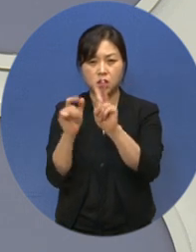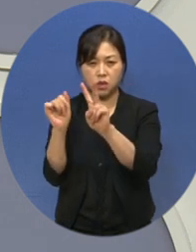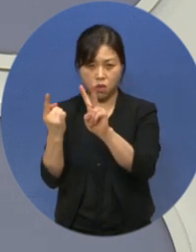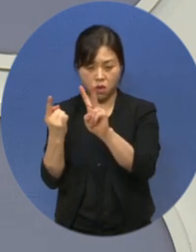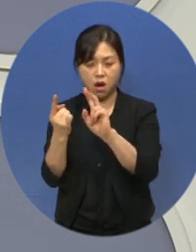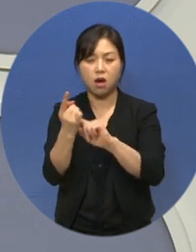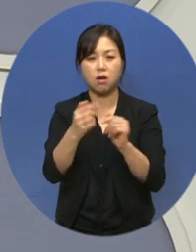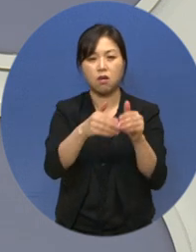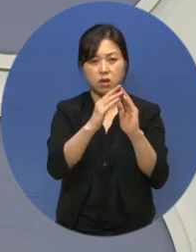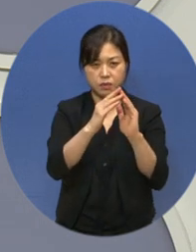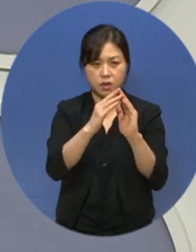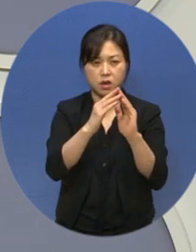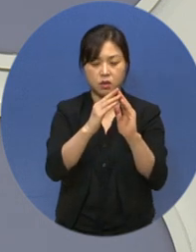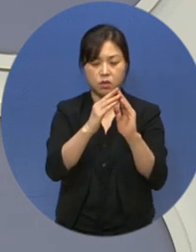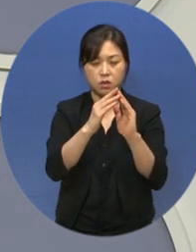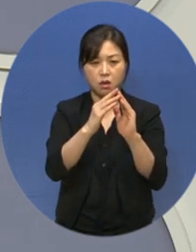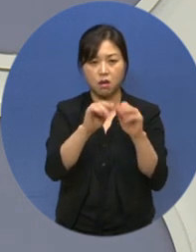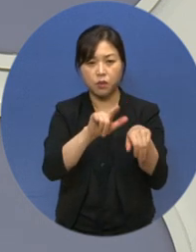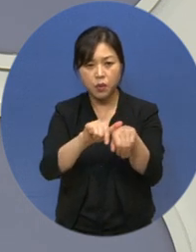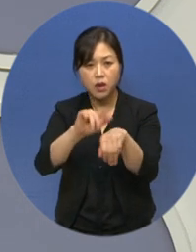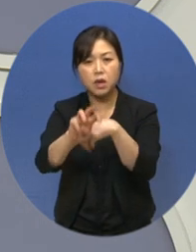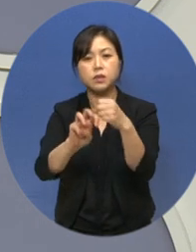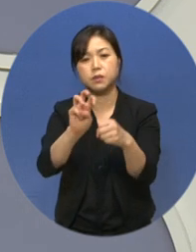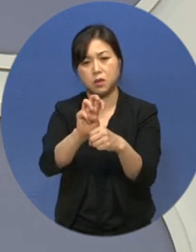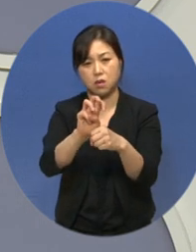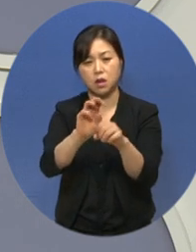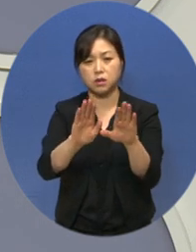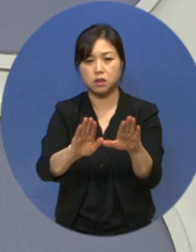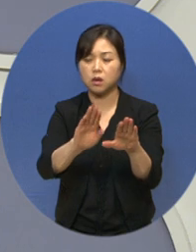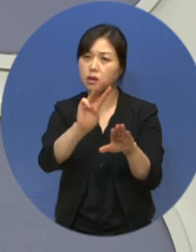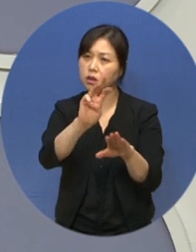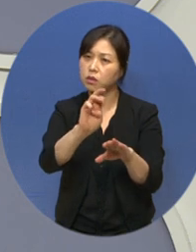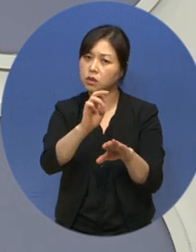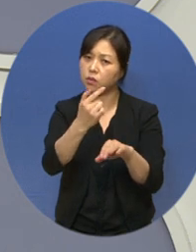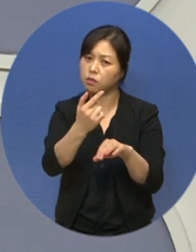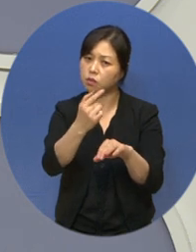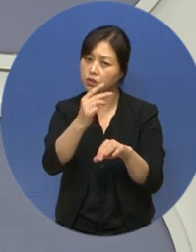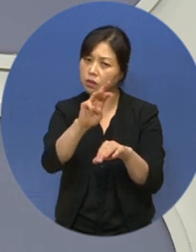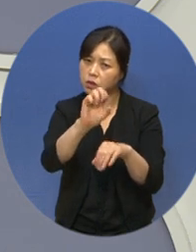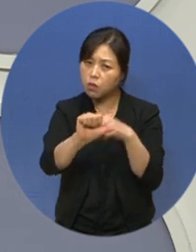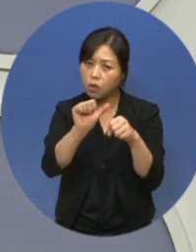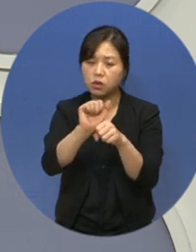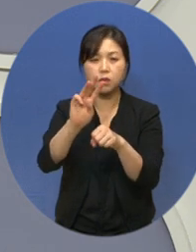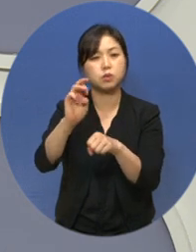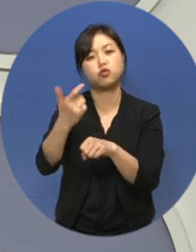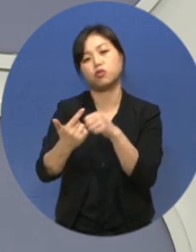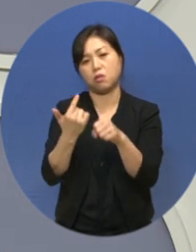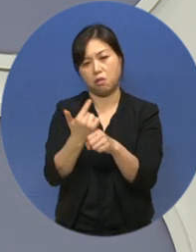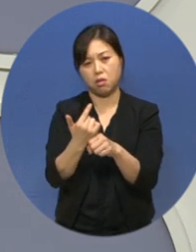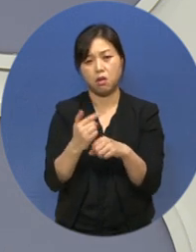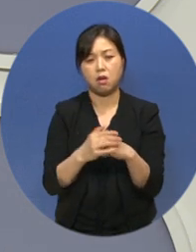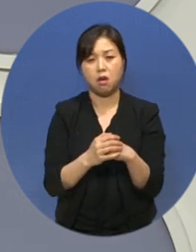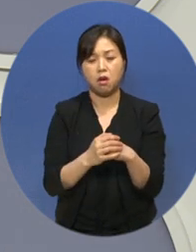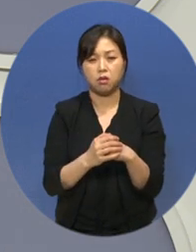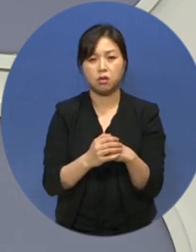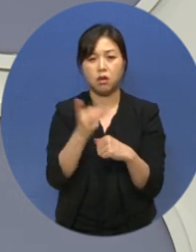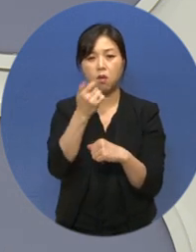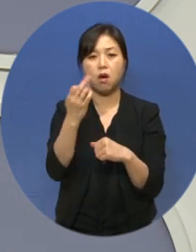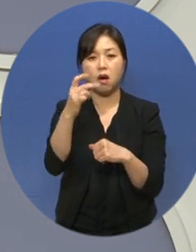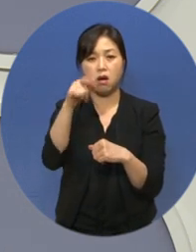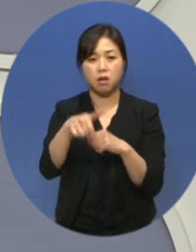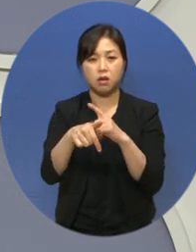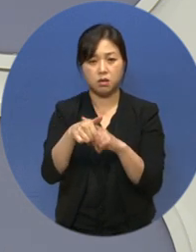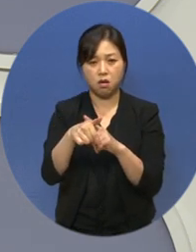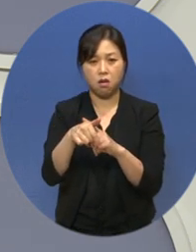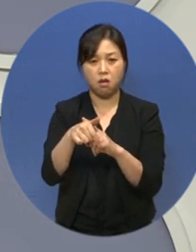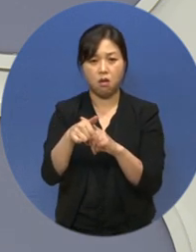건립된 이 가한 30년이 넘었습니다 35년 중 35년 36 년 됐는데 원래 이 화력발전소 내구연한이 한